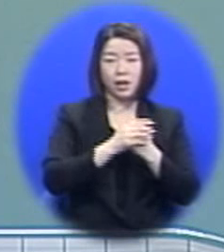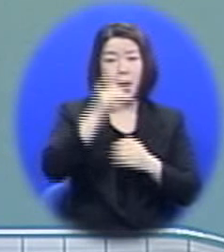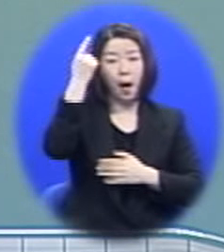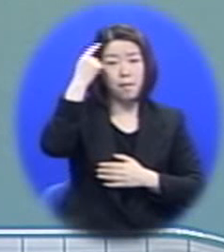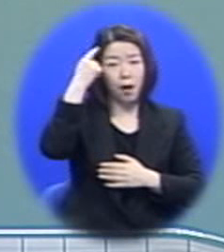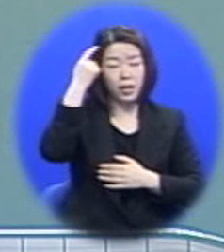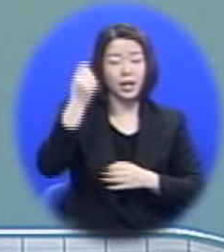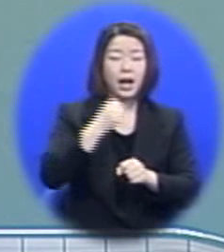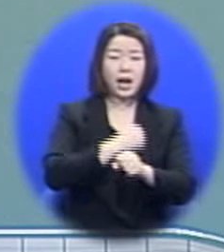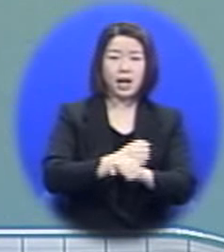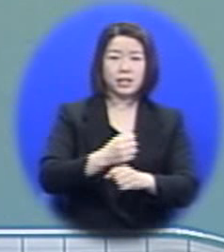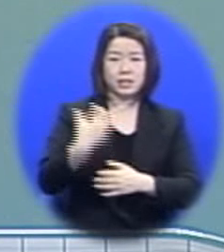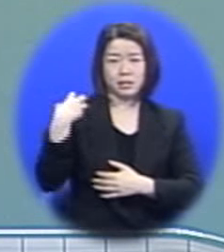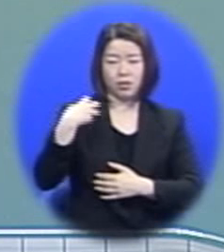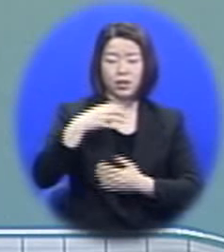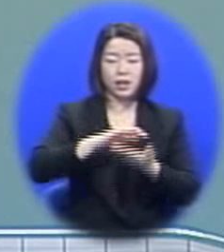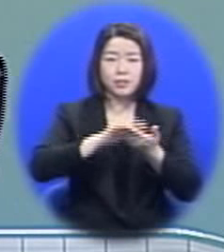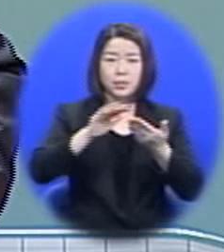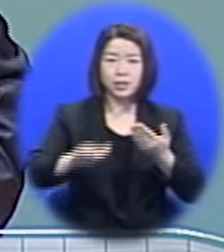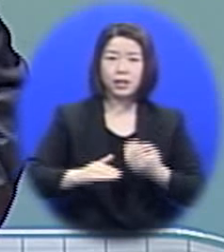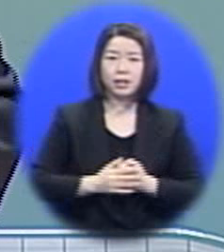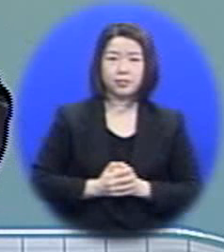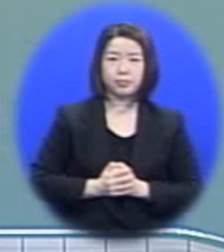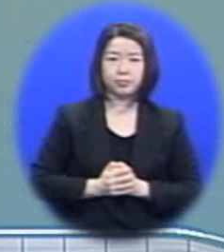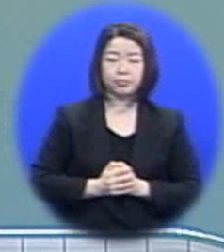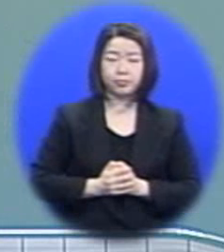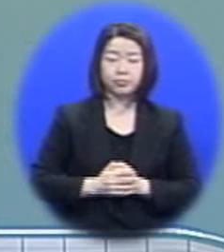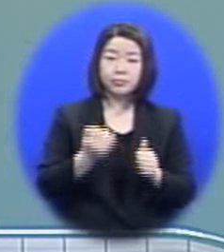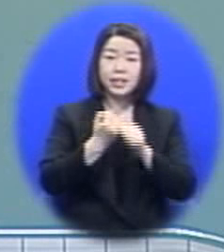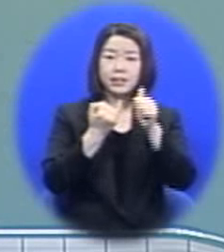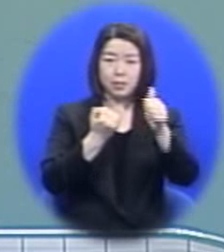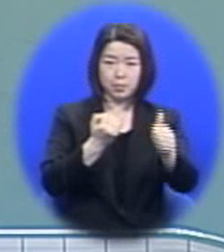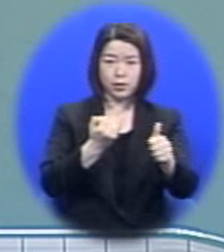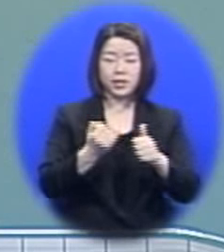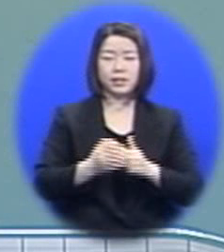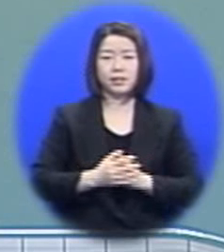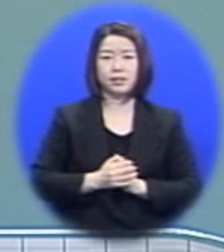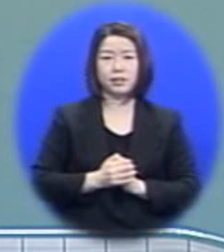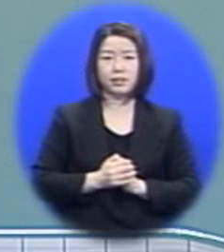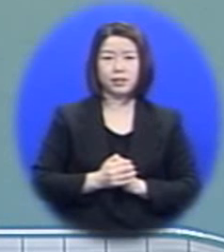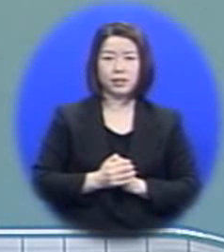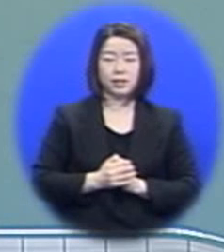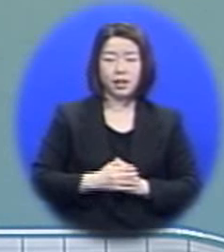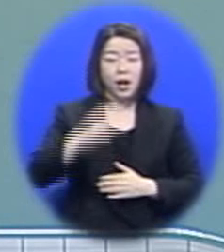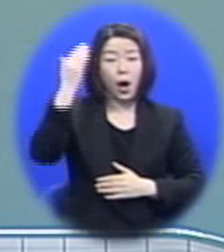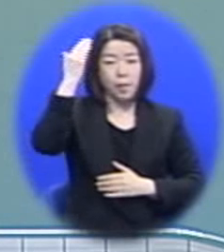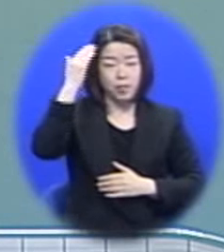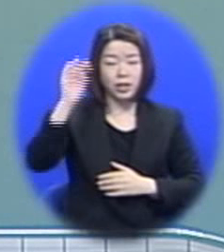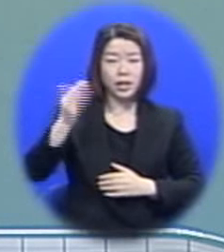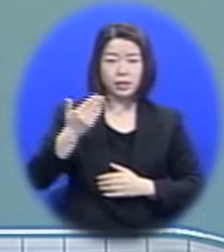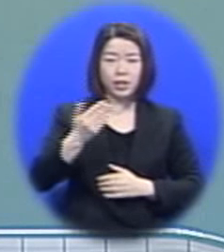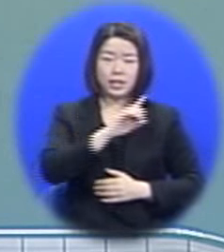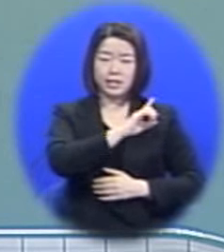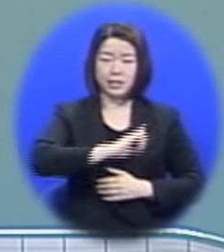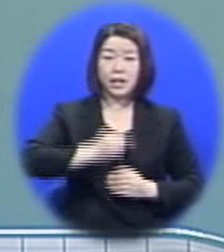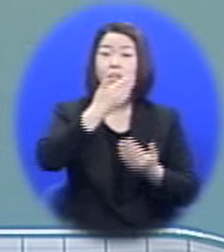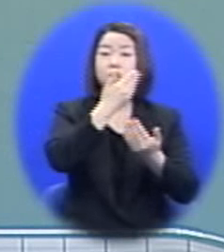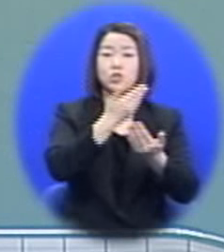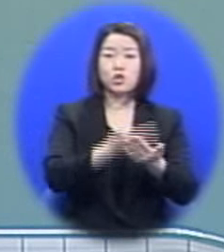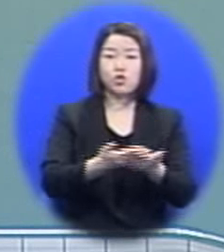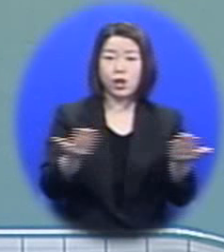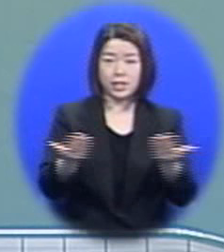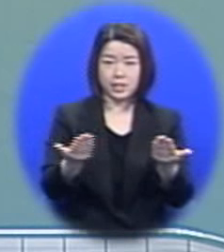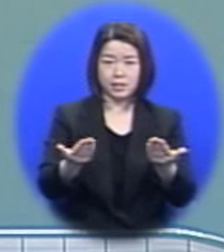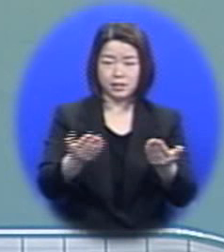하는 역할이에요. 남편이 머리가 된 가장 중요한